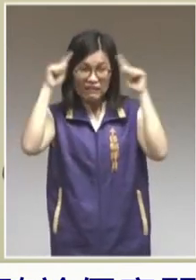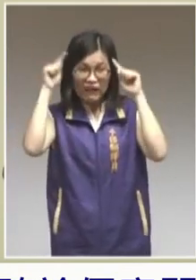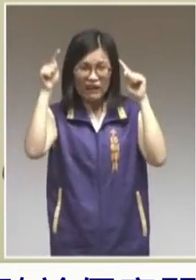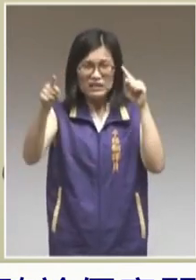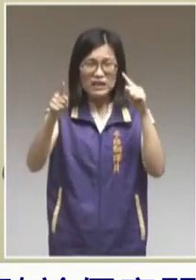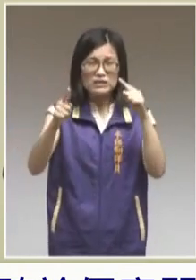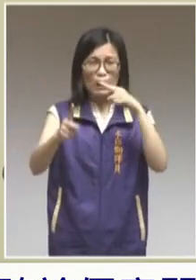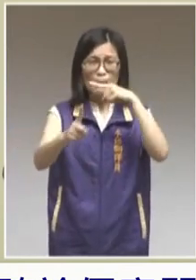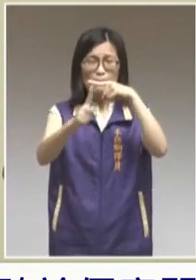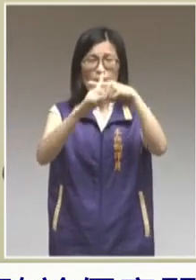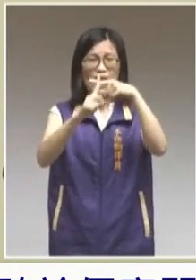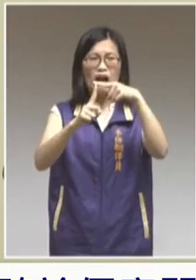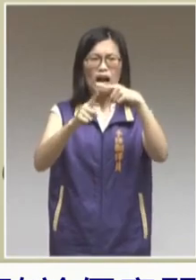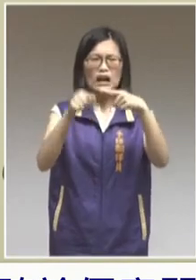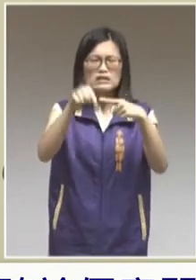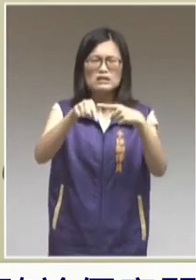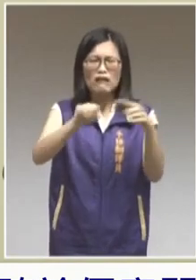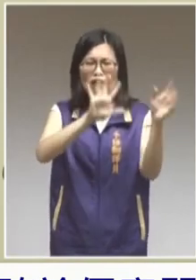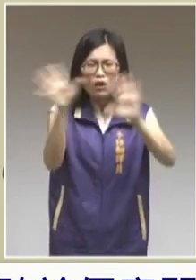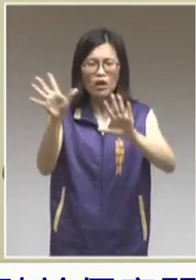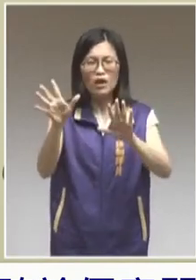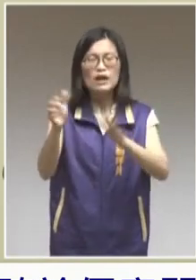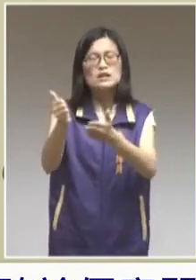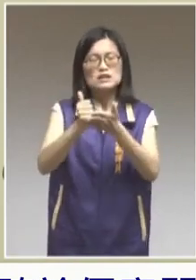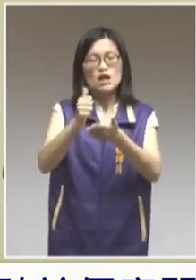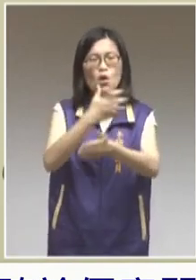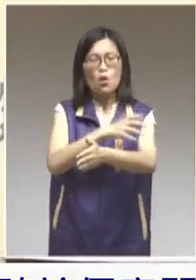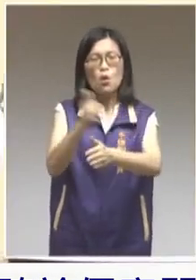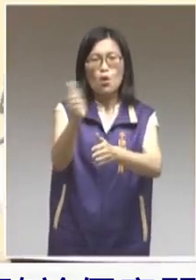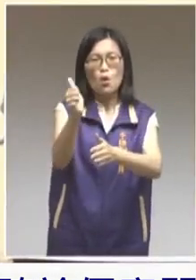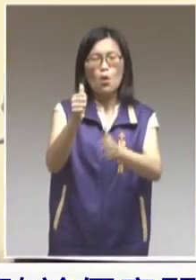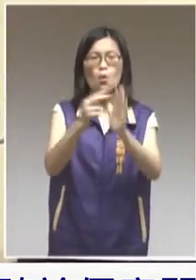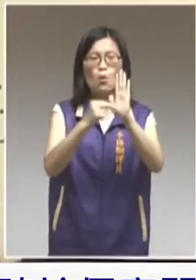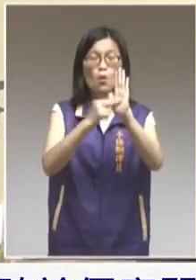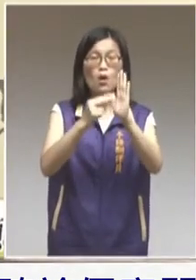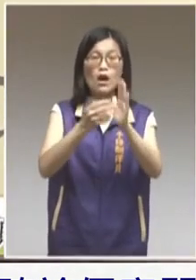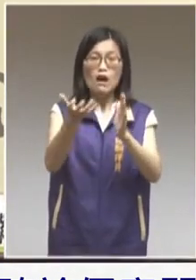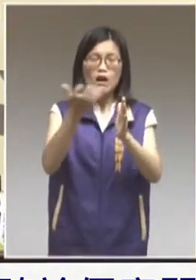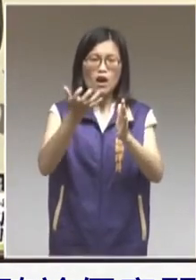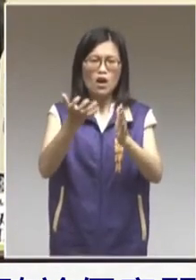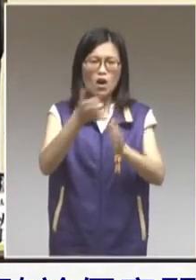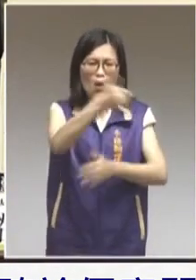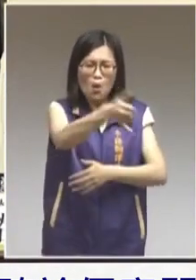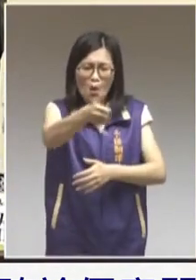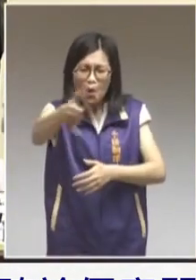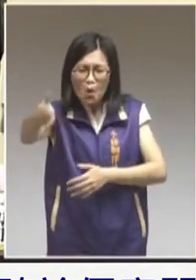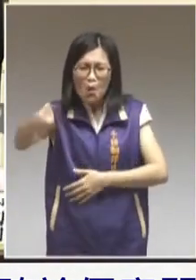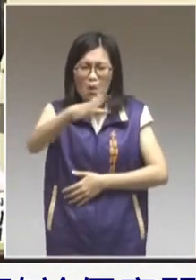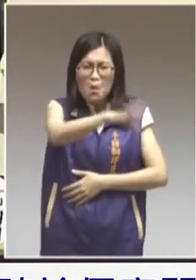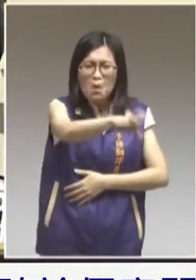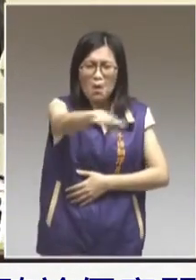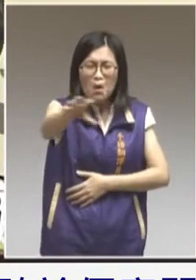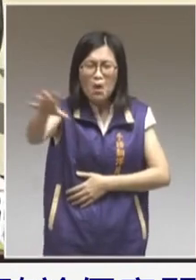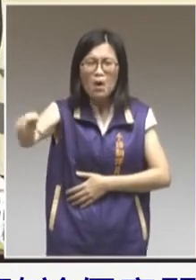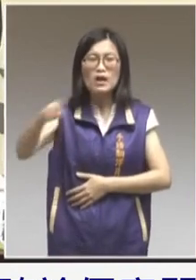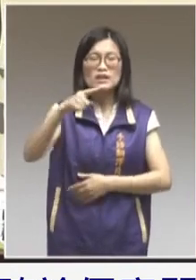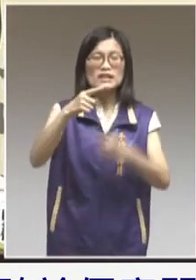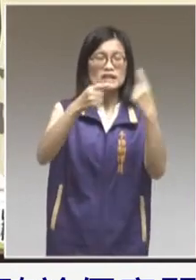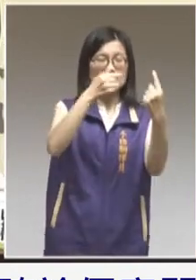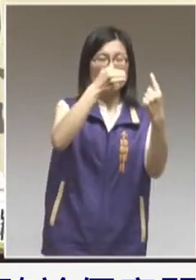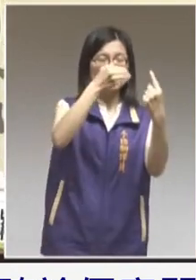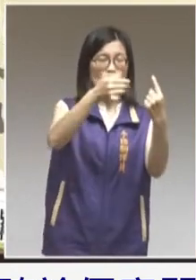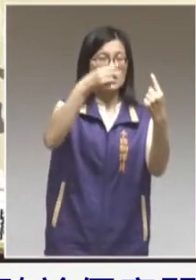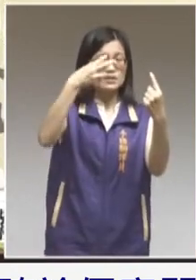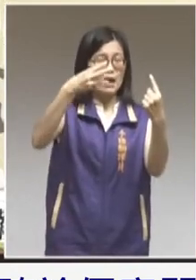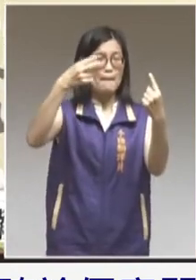请潘基正来做说明。 是啊，我想在刚刚公布足迹里面就很清楚的有说明，这是